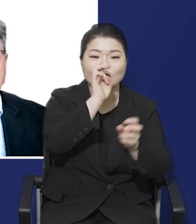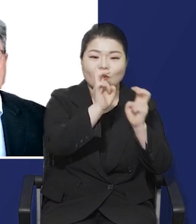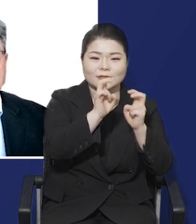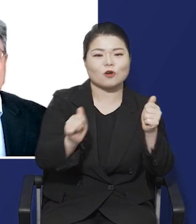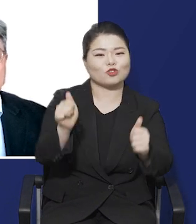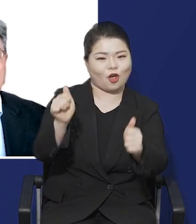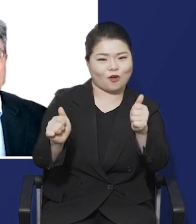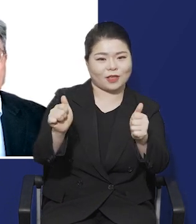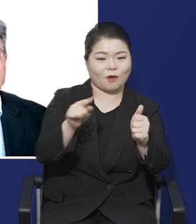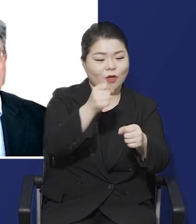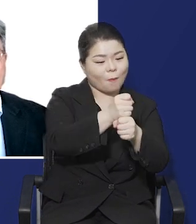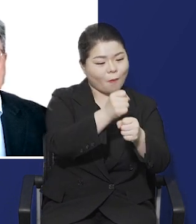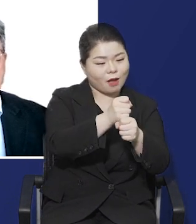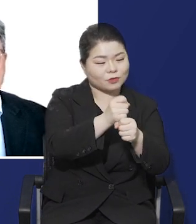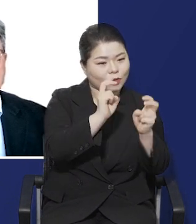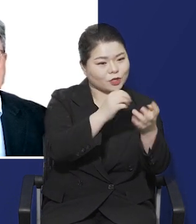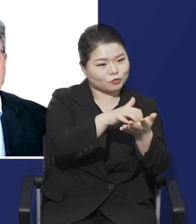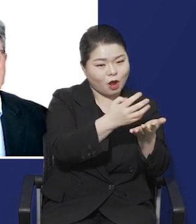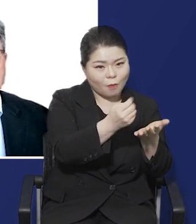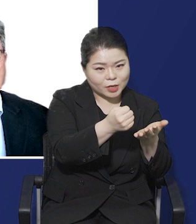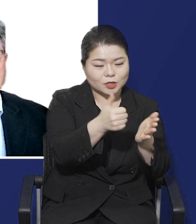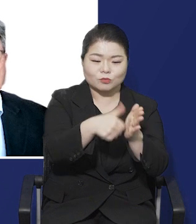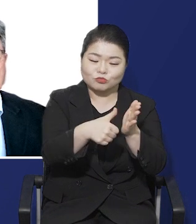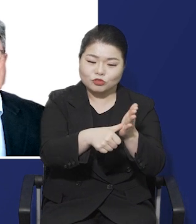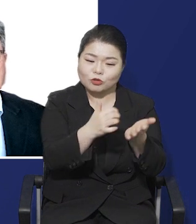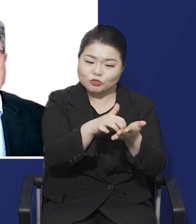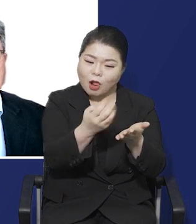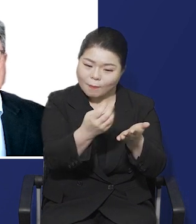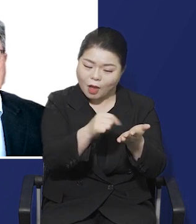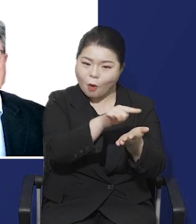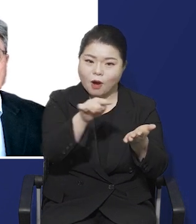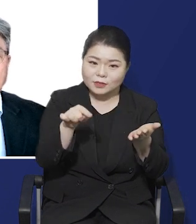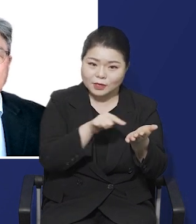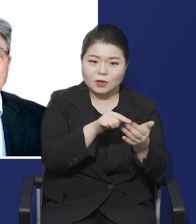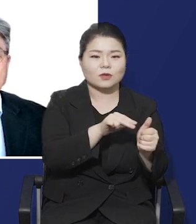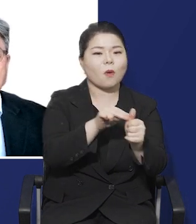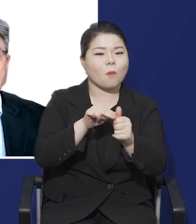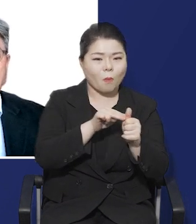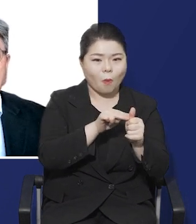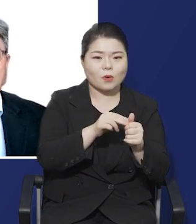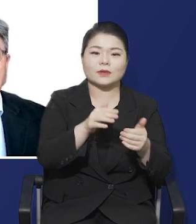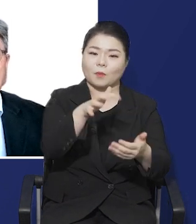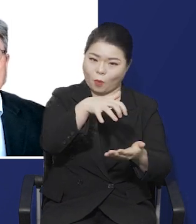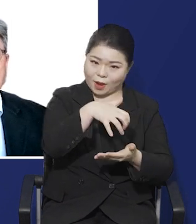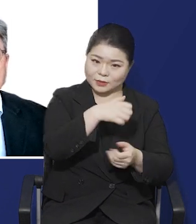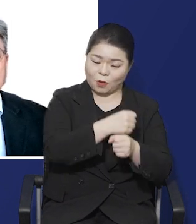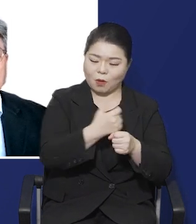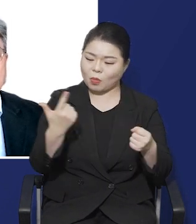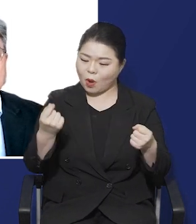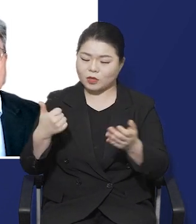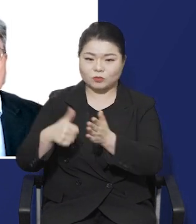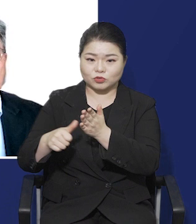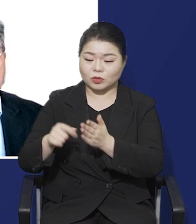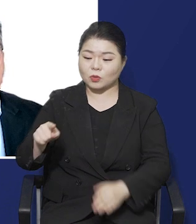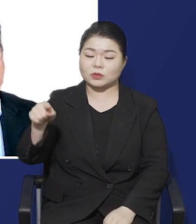현지 제조회사들의 분포와 제품 현황 어, 등의 정보를 수집하고 동일 제품을